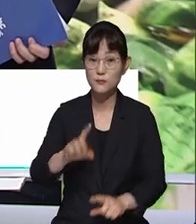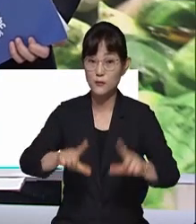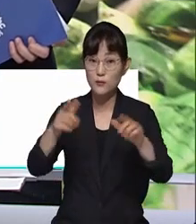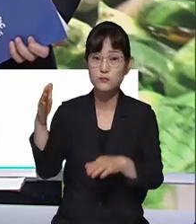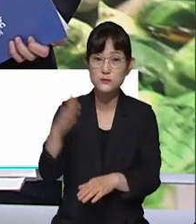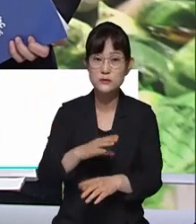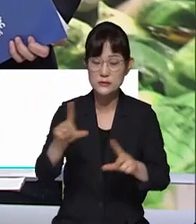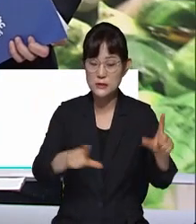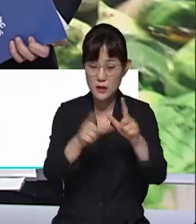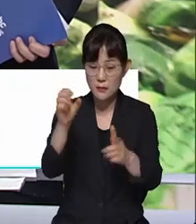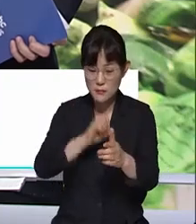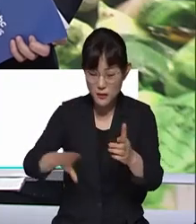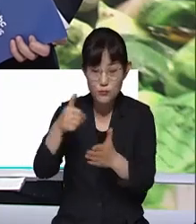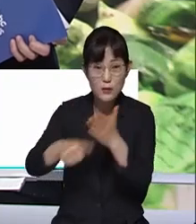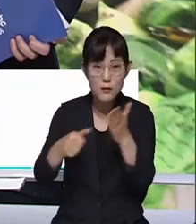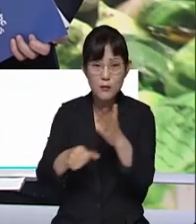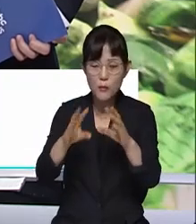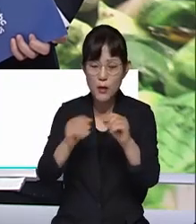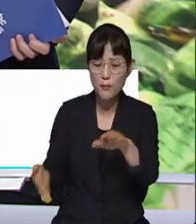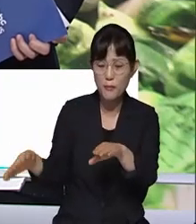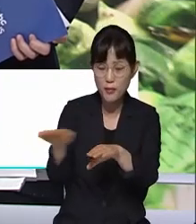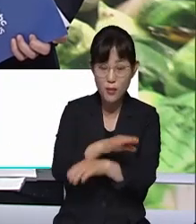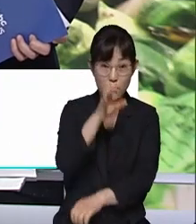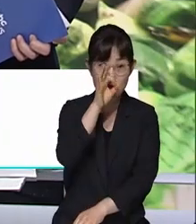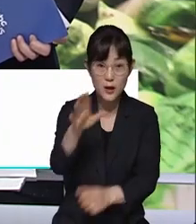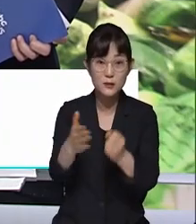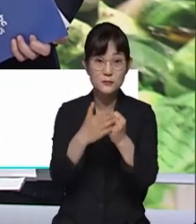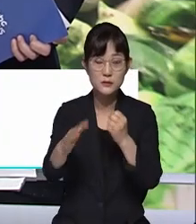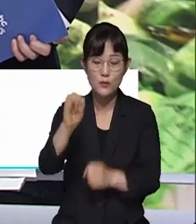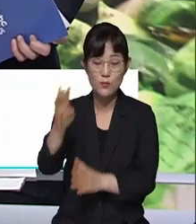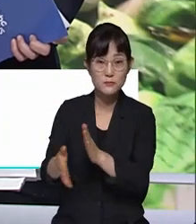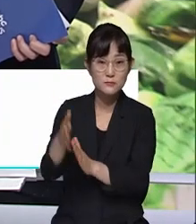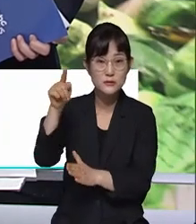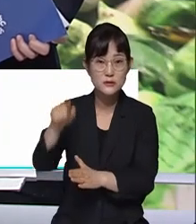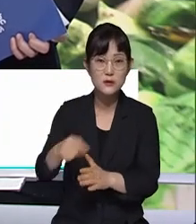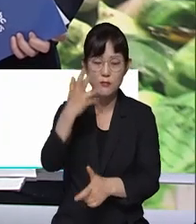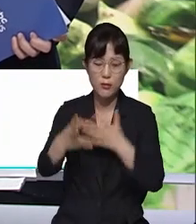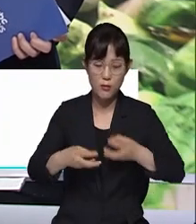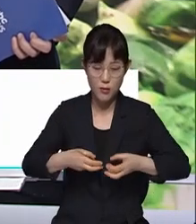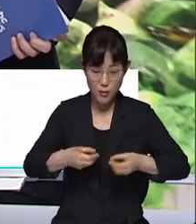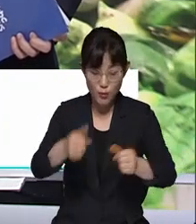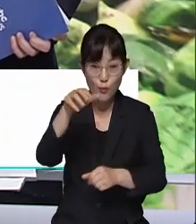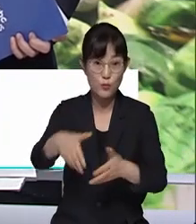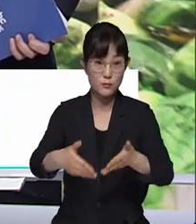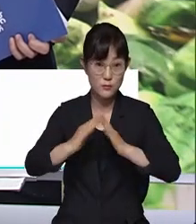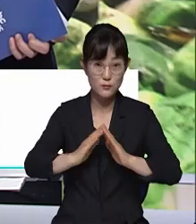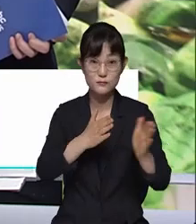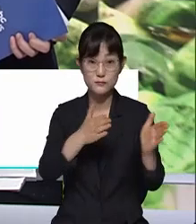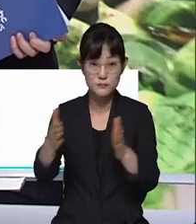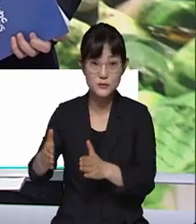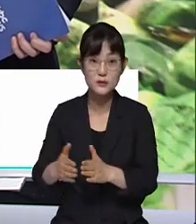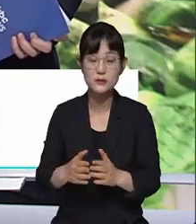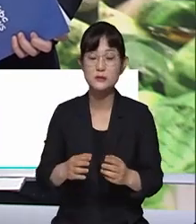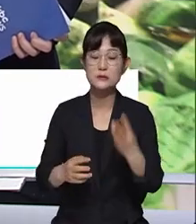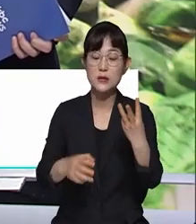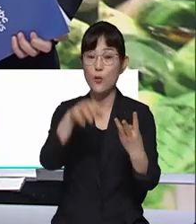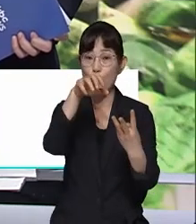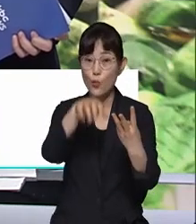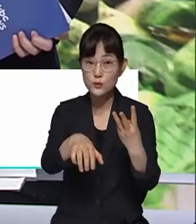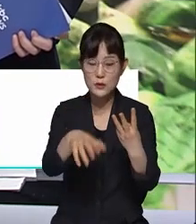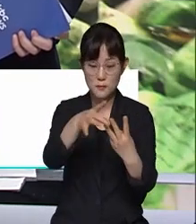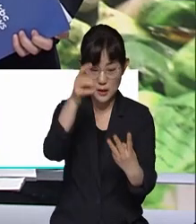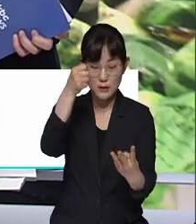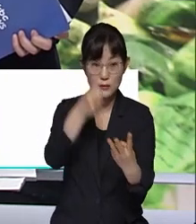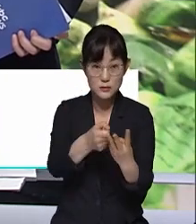2030년부터 생활 쓰레기 매립이 불가능해지면서 광주광역시가 소각시설 건립을 서두르고 있습니다. 최종 후보지가 세 곳으로